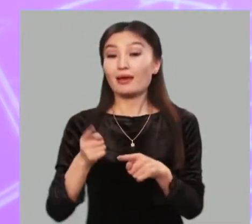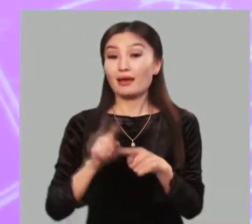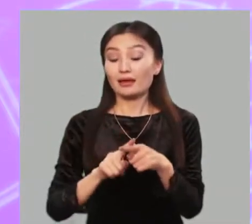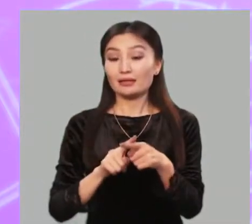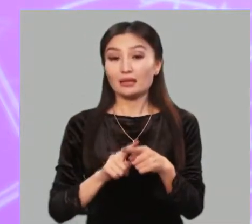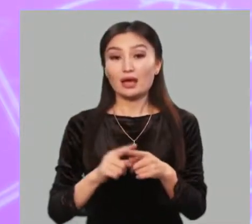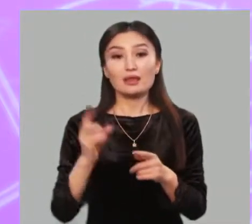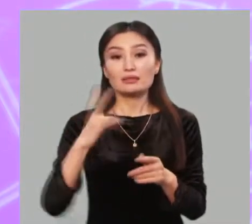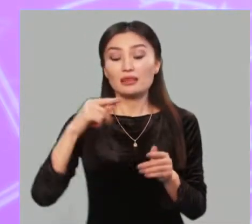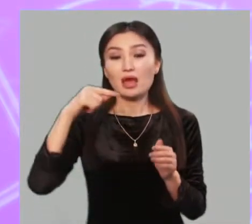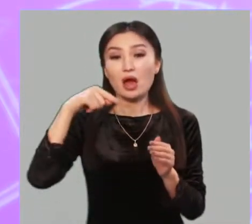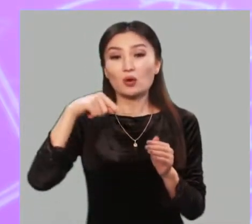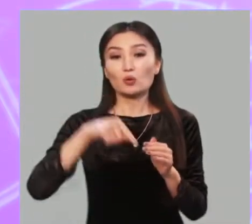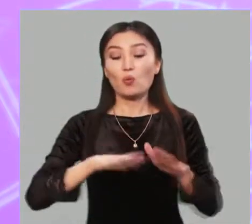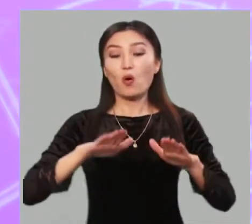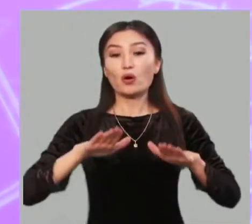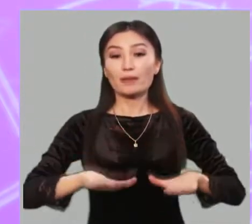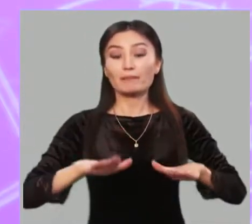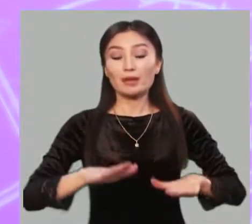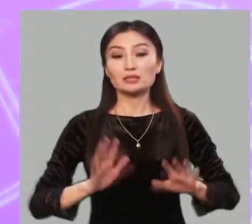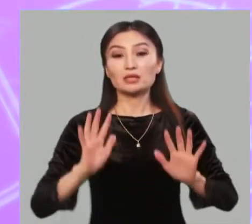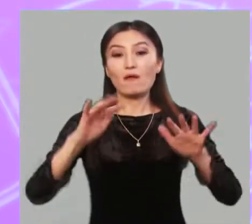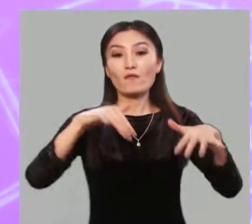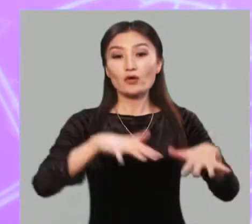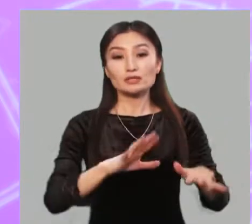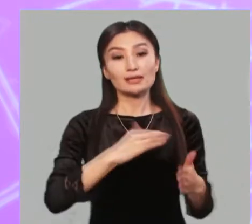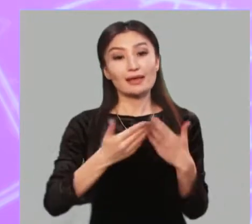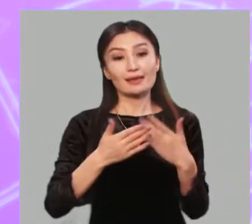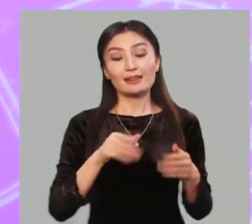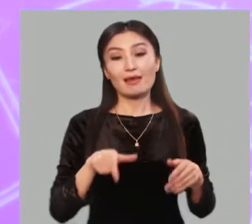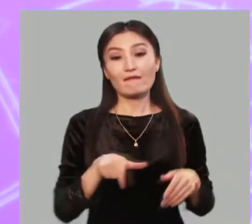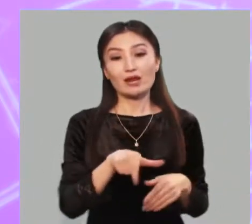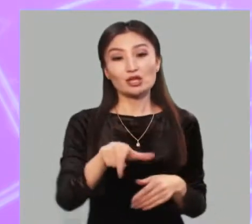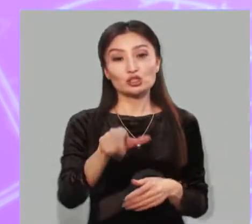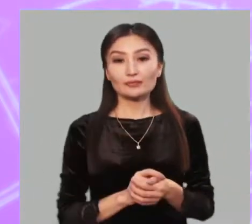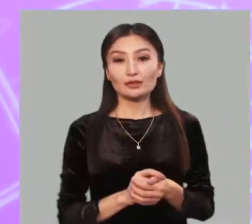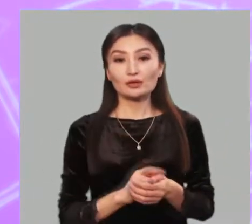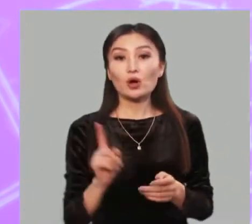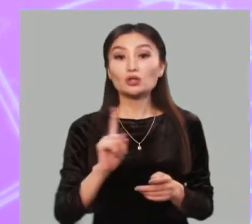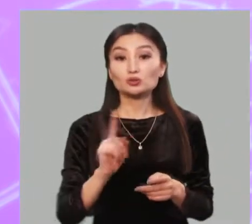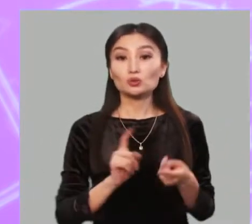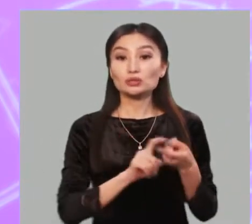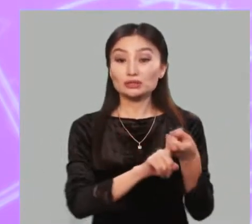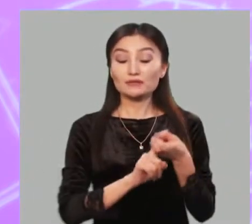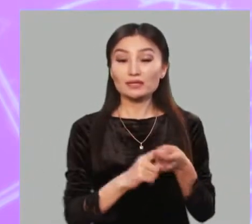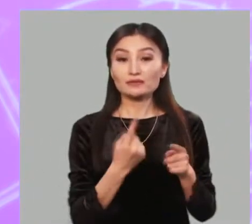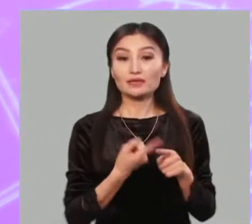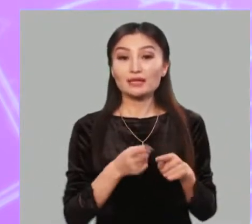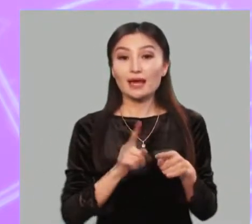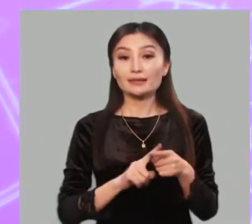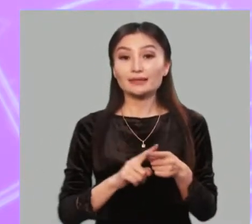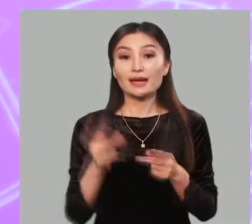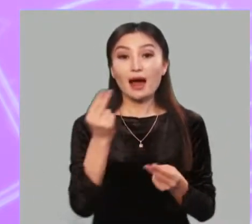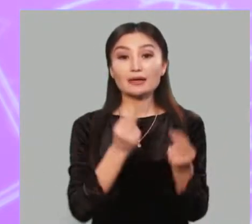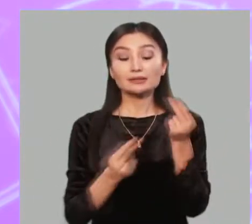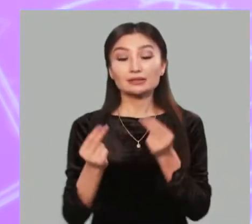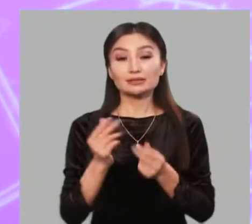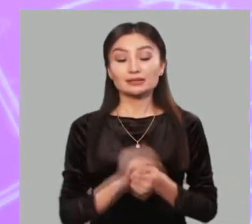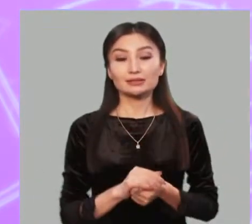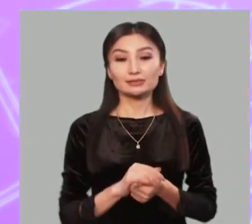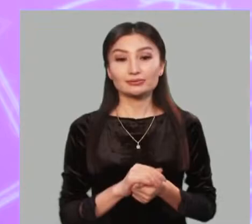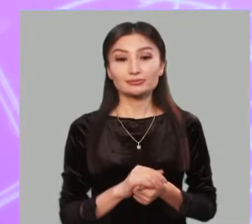это неглубокое место в озере или в речке. А что же связывает эти картинки?